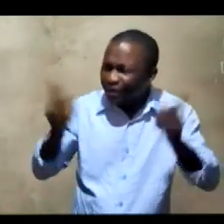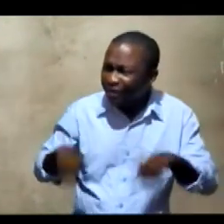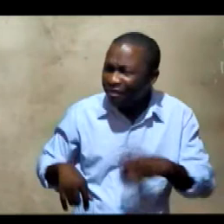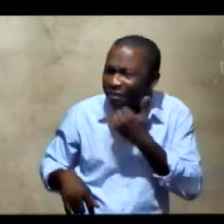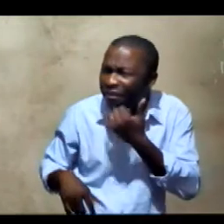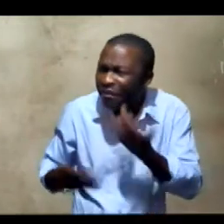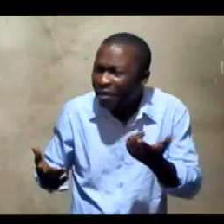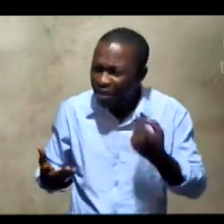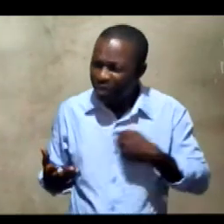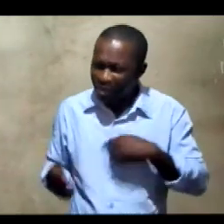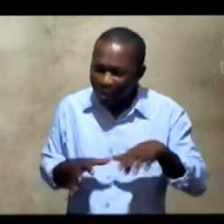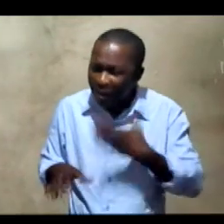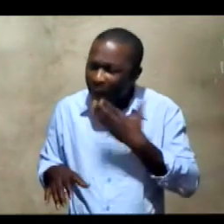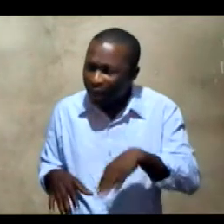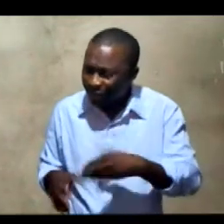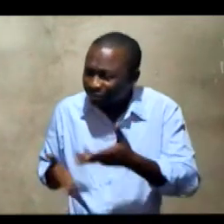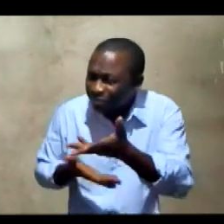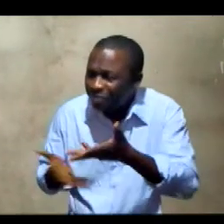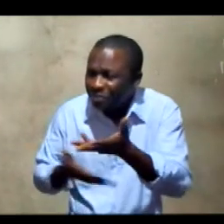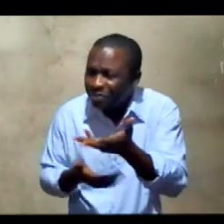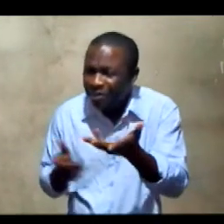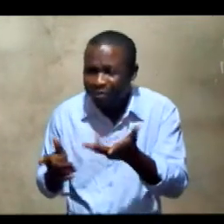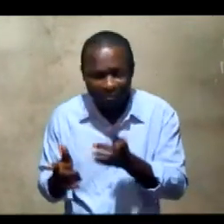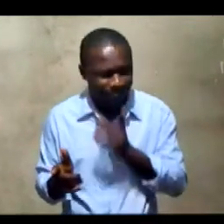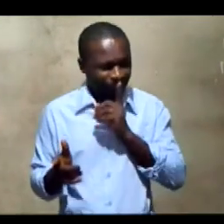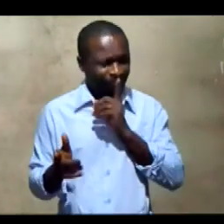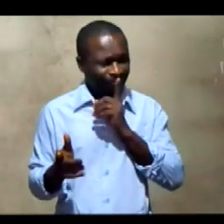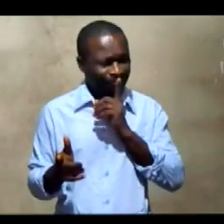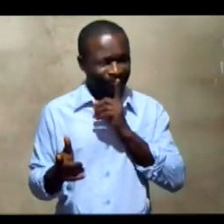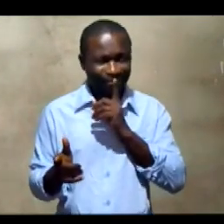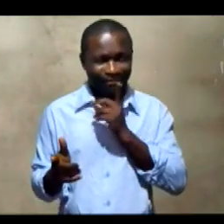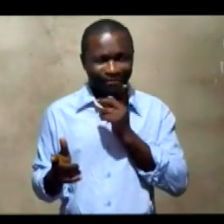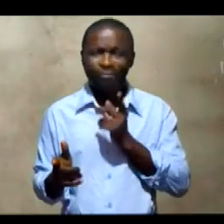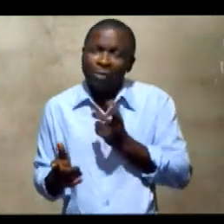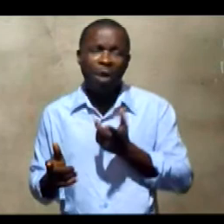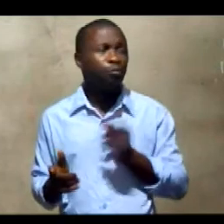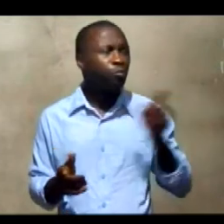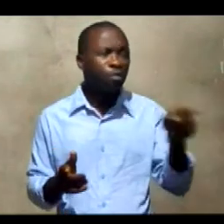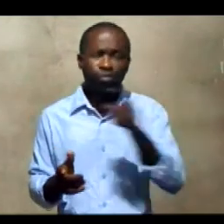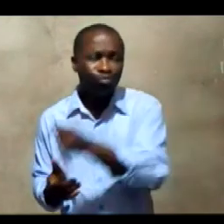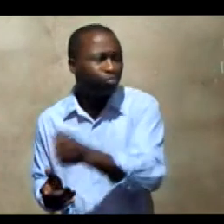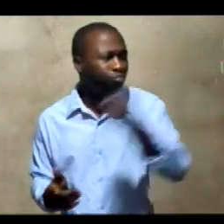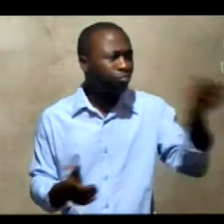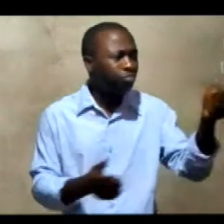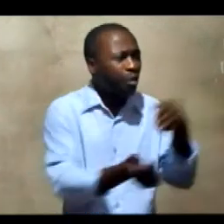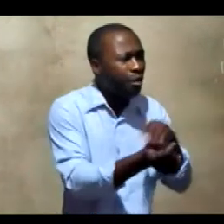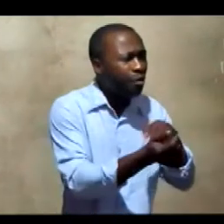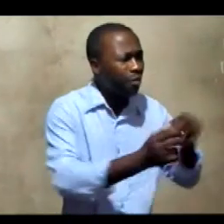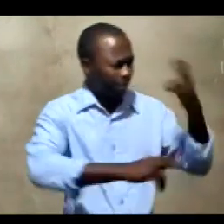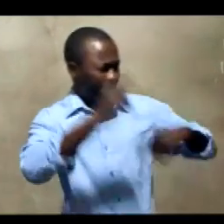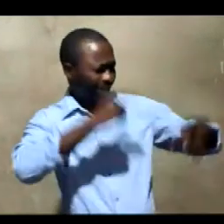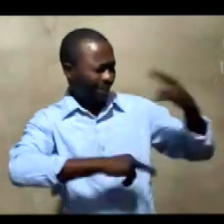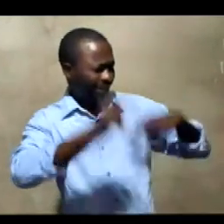au commissaire, on avait dit à plein de depuis, on devait prendre le monsieur vendredi. Le monsieur était occupé, il nous a dit qu'il nous accompagne pendant un